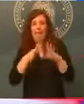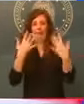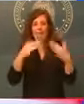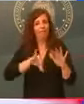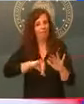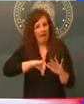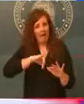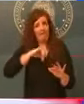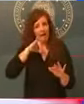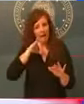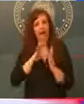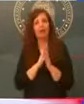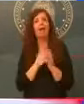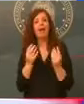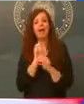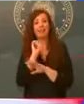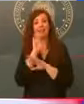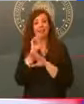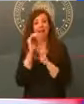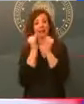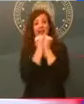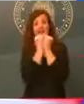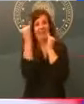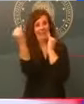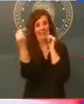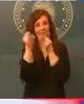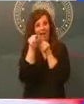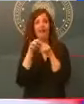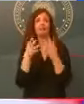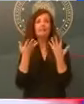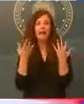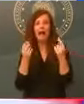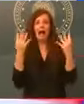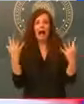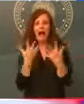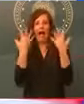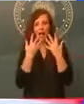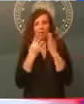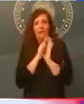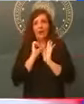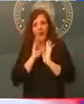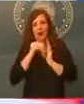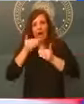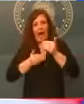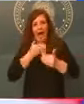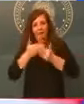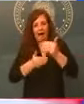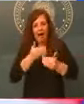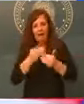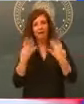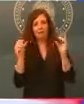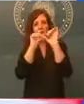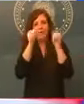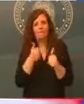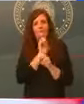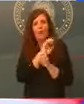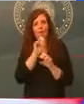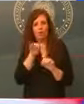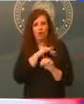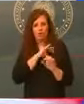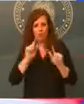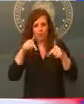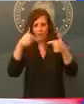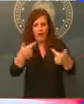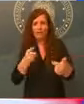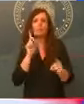a distanza ci permesso di andare avanti con l'insegnamento, con la formazione dei nostri studenti anche